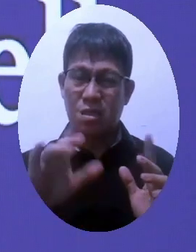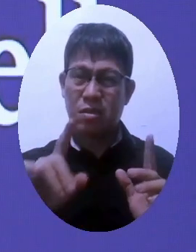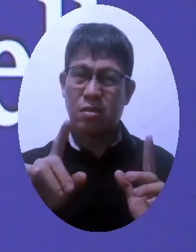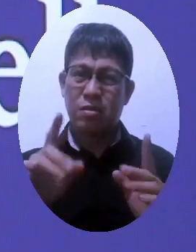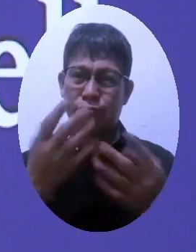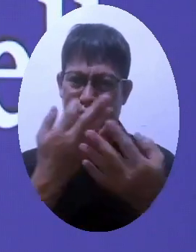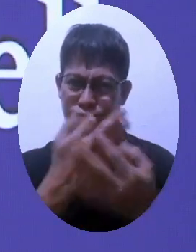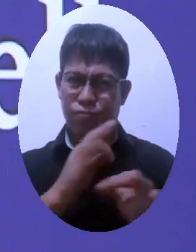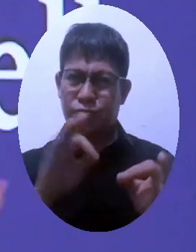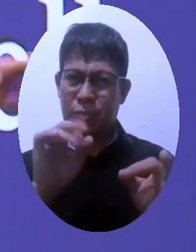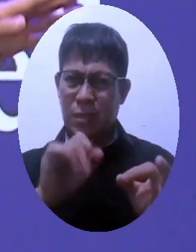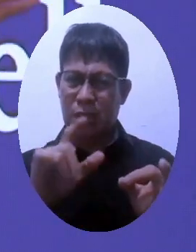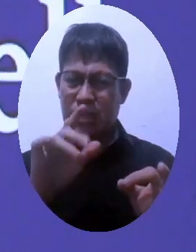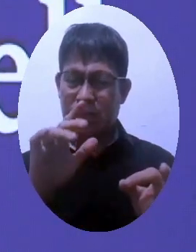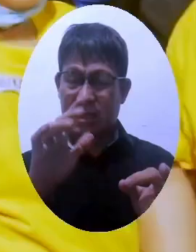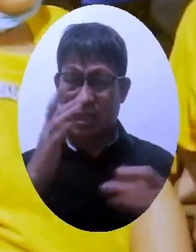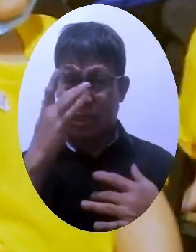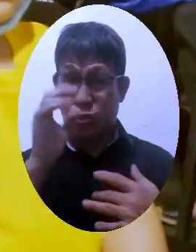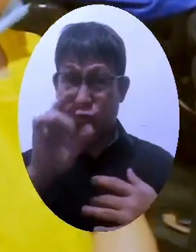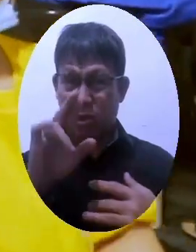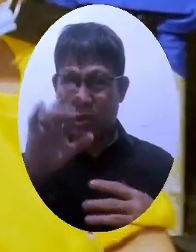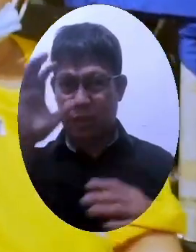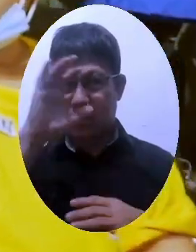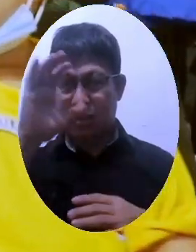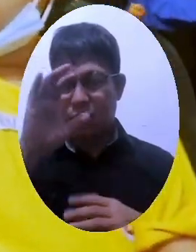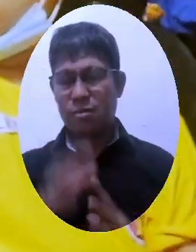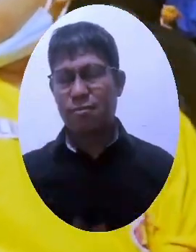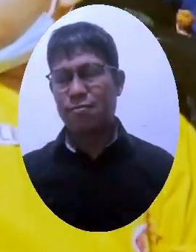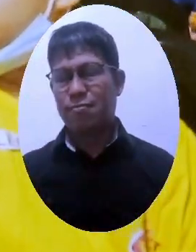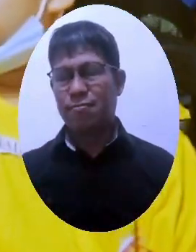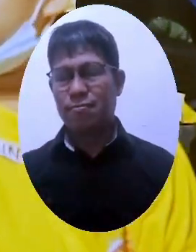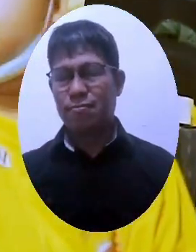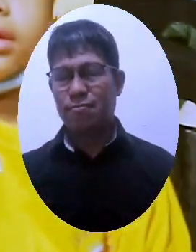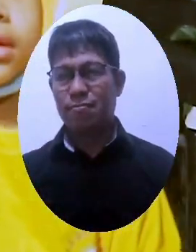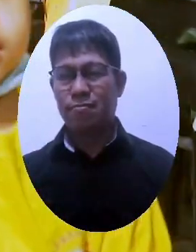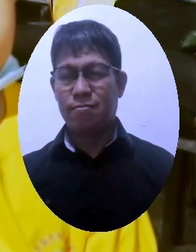ay maging cancer-free na dito sana.